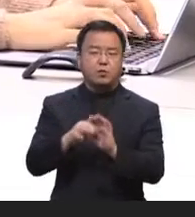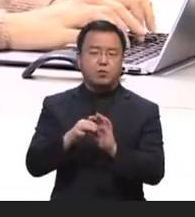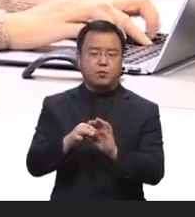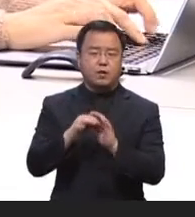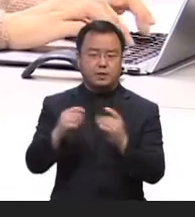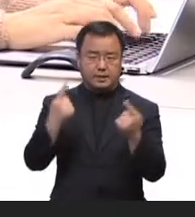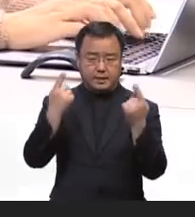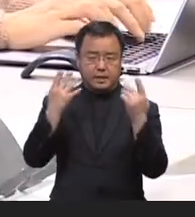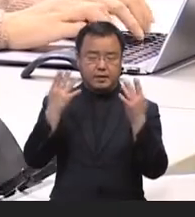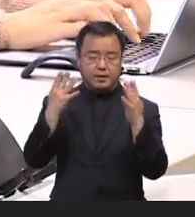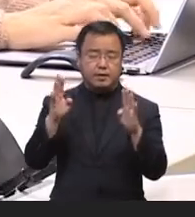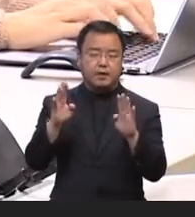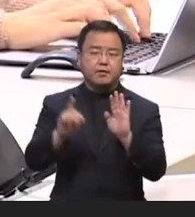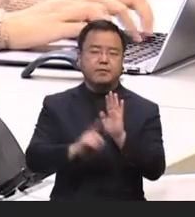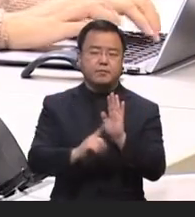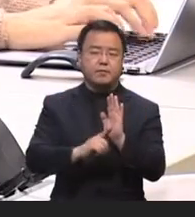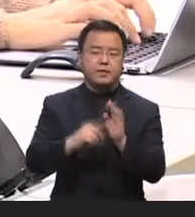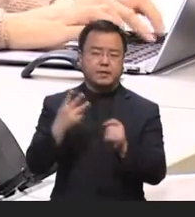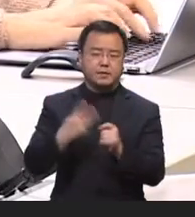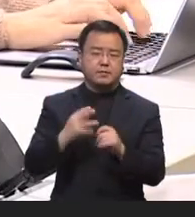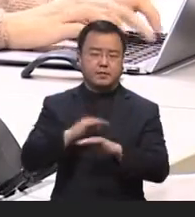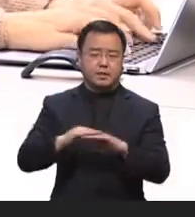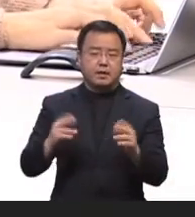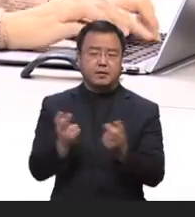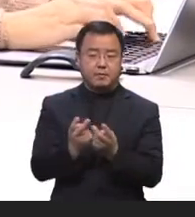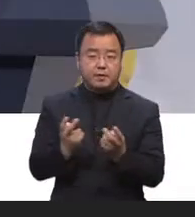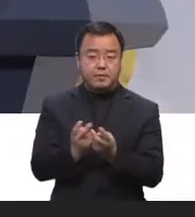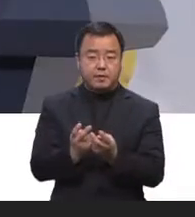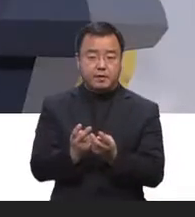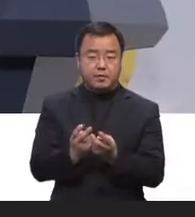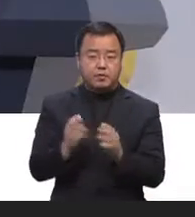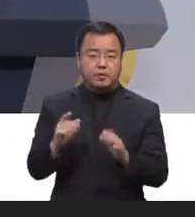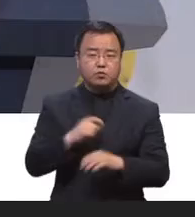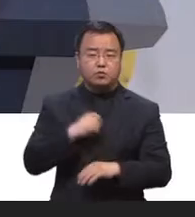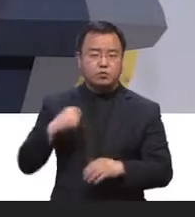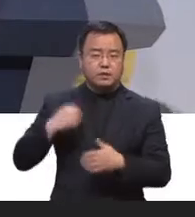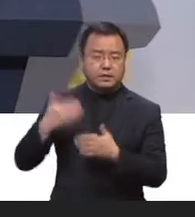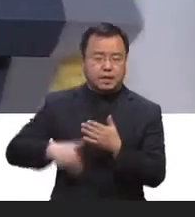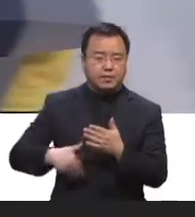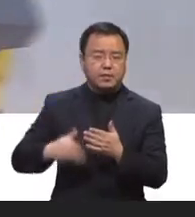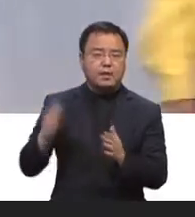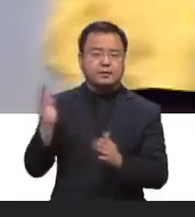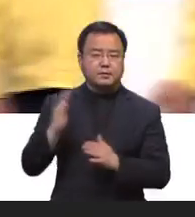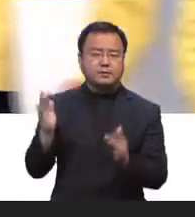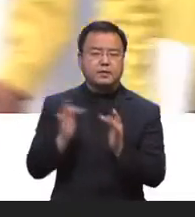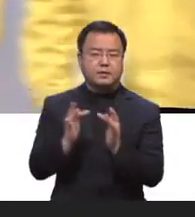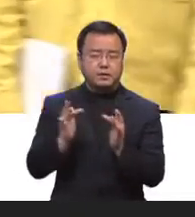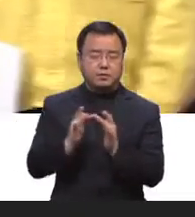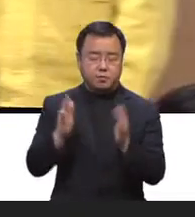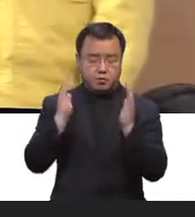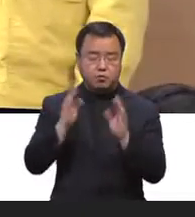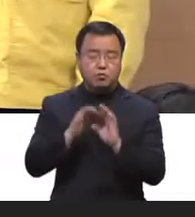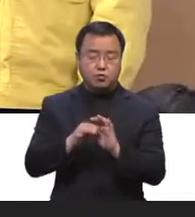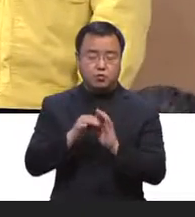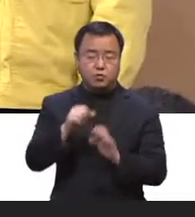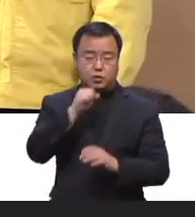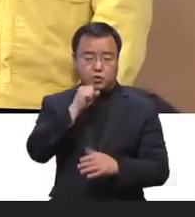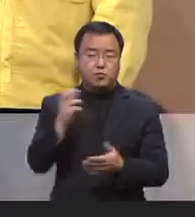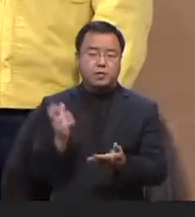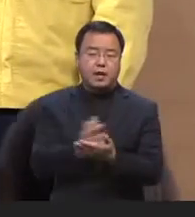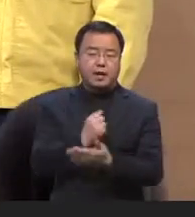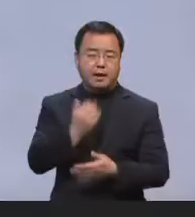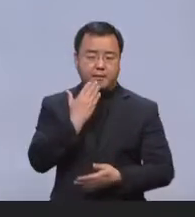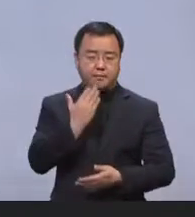세번째 대책 입니다 중국에 남아 있는 학생들에게는 온라인 수업을 통해 학점을 이수할 수 있게 하는 방안도